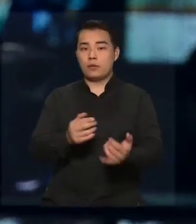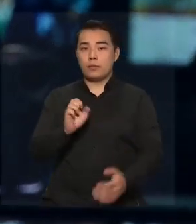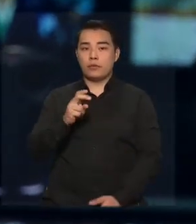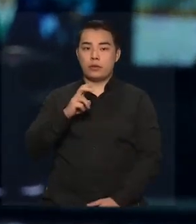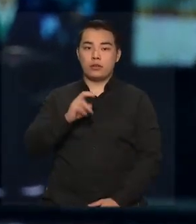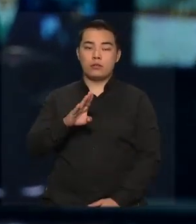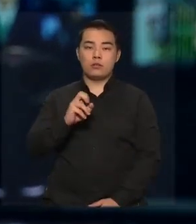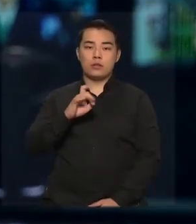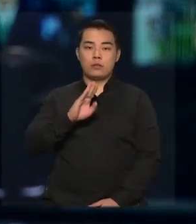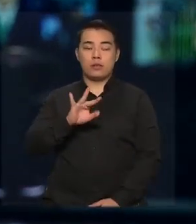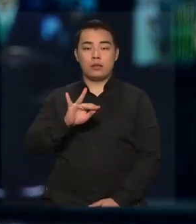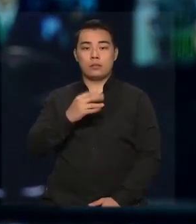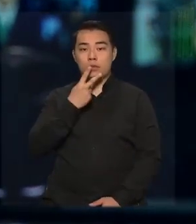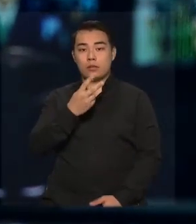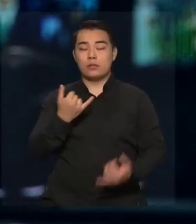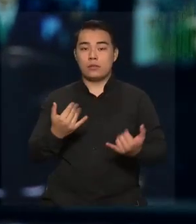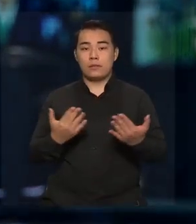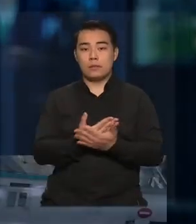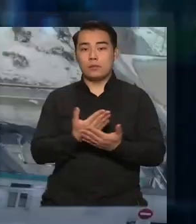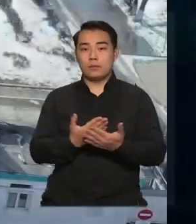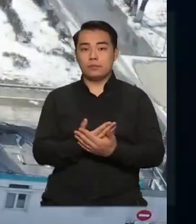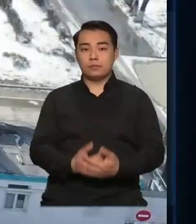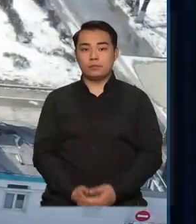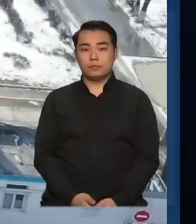Бакдаулет Кошбанов. Смотрите сегодня.